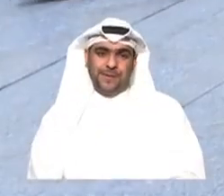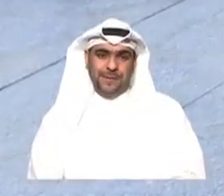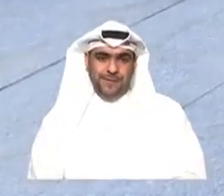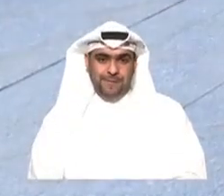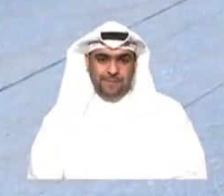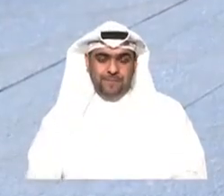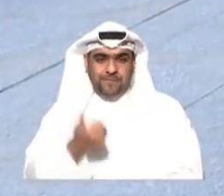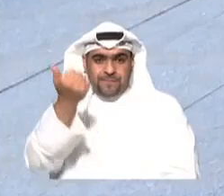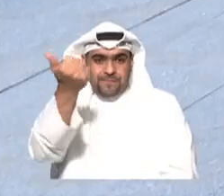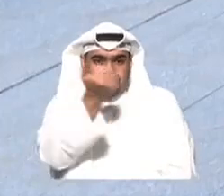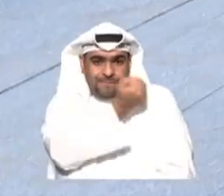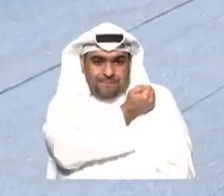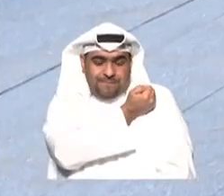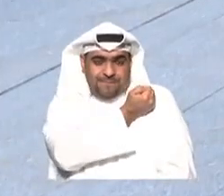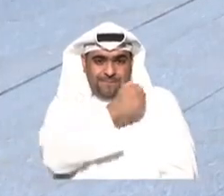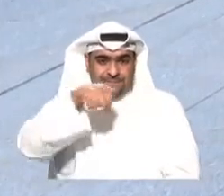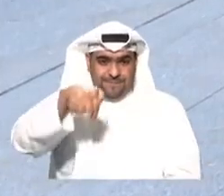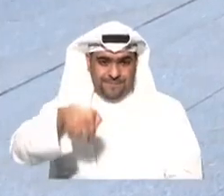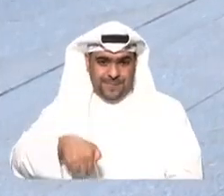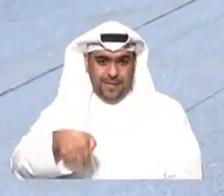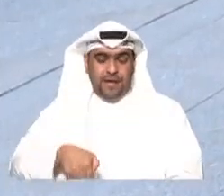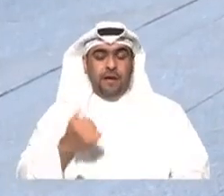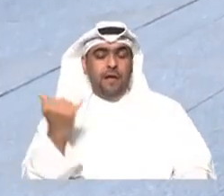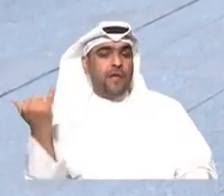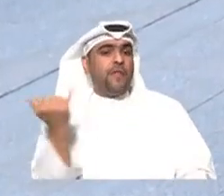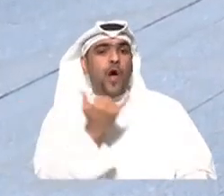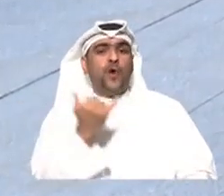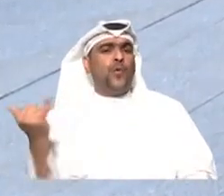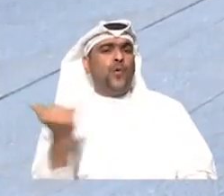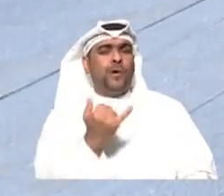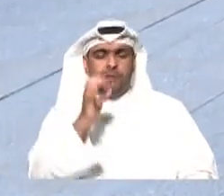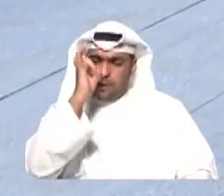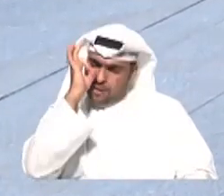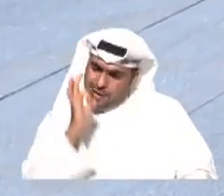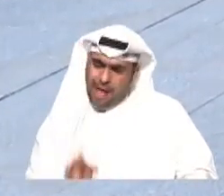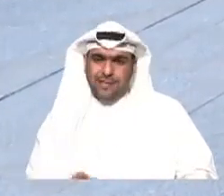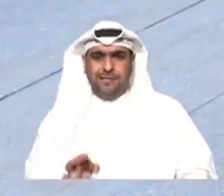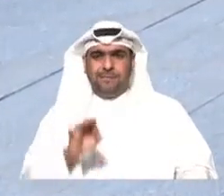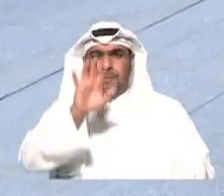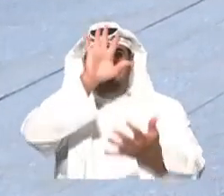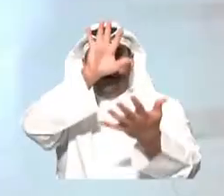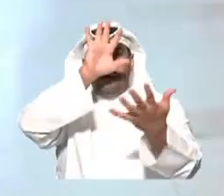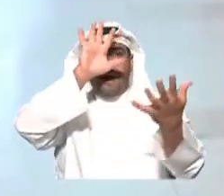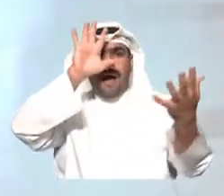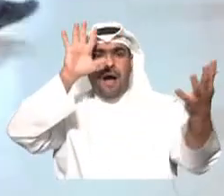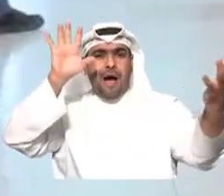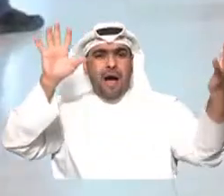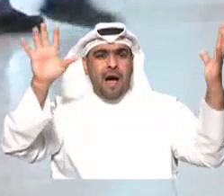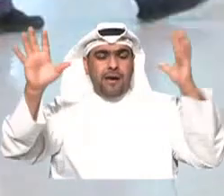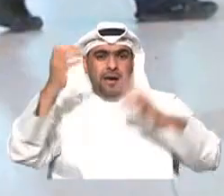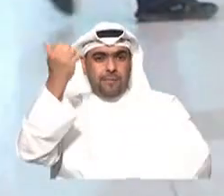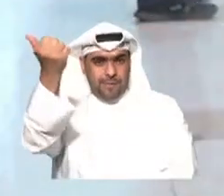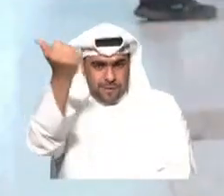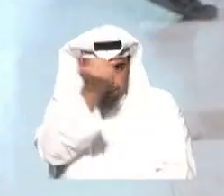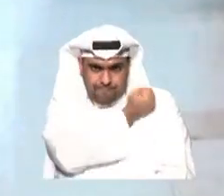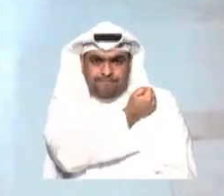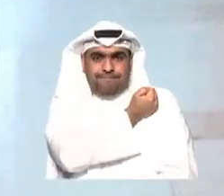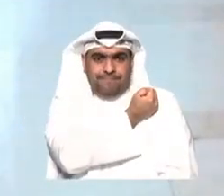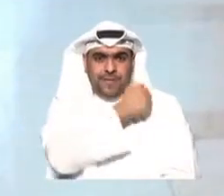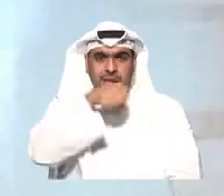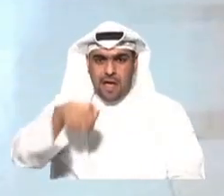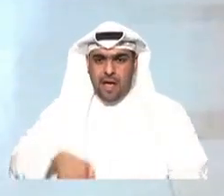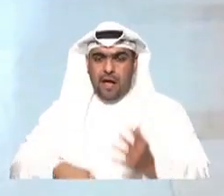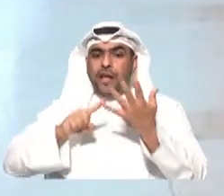لقاح كوفيد-19 بات ضرورة ملحة لشعوب العالم بأسرها، وربطه كشرط